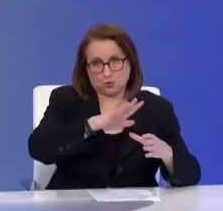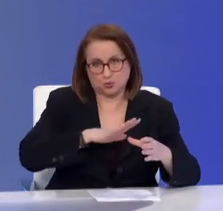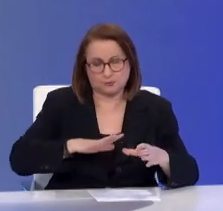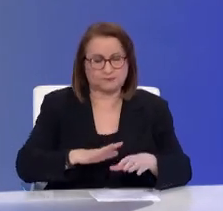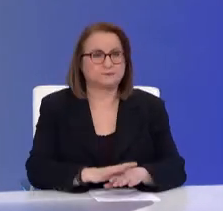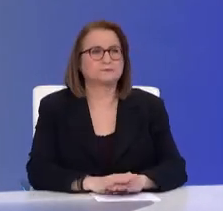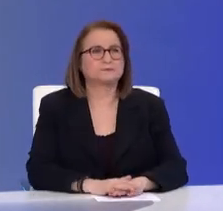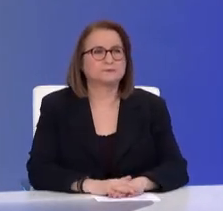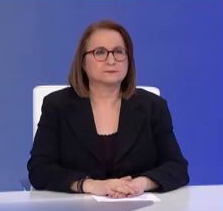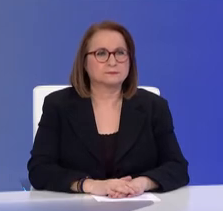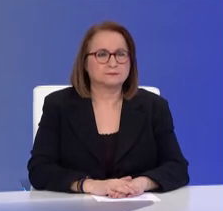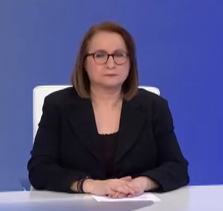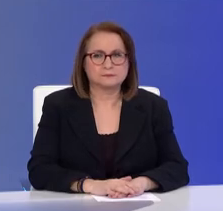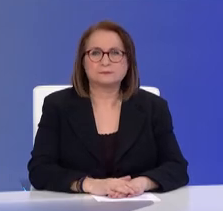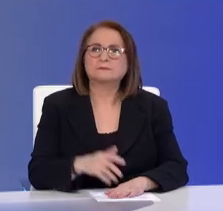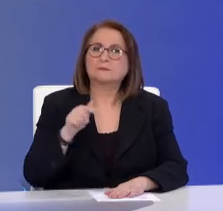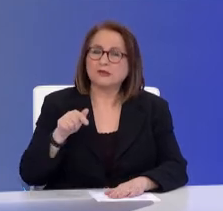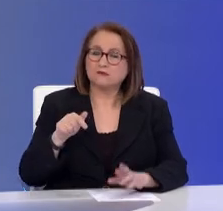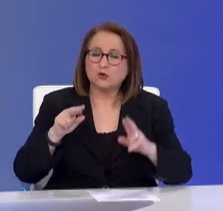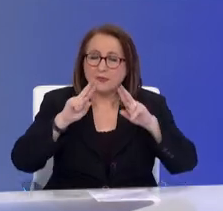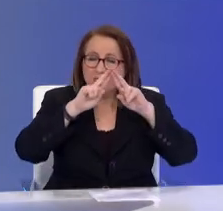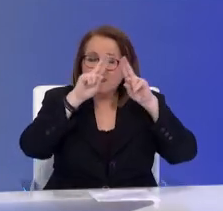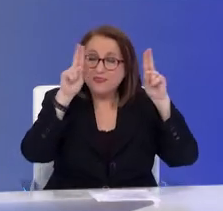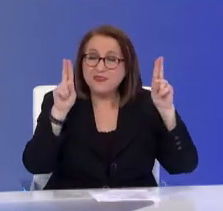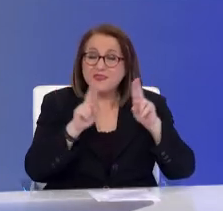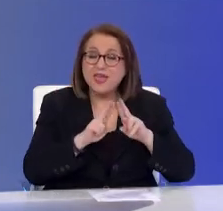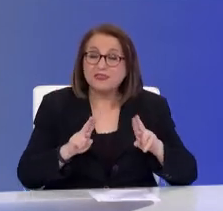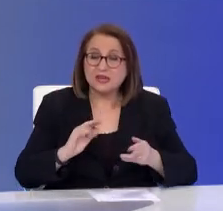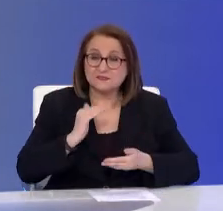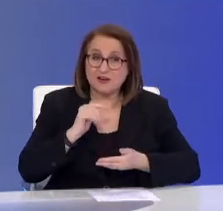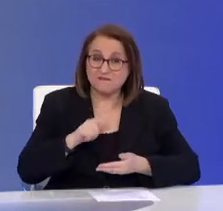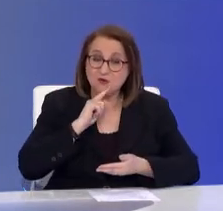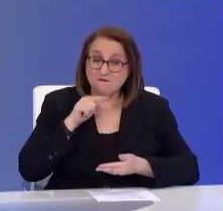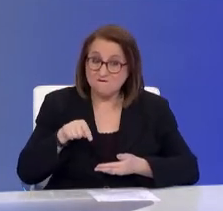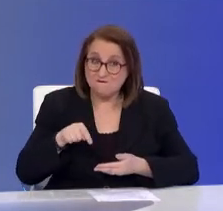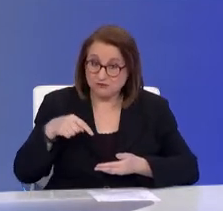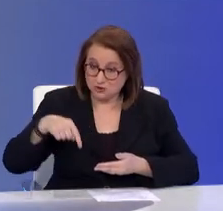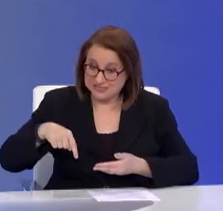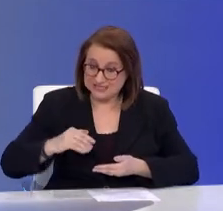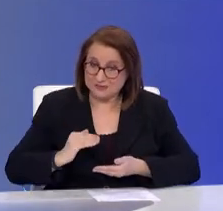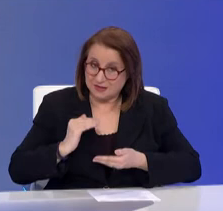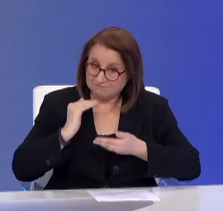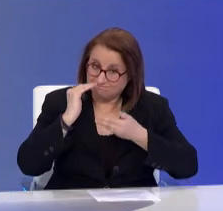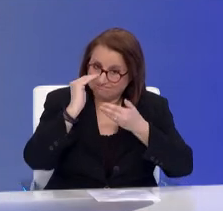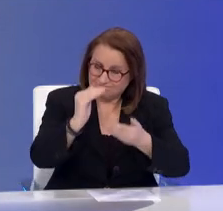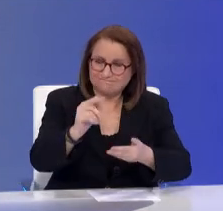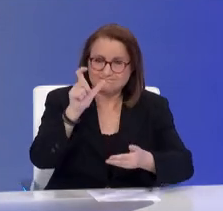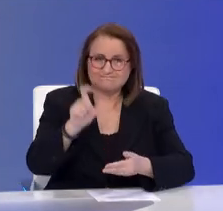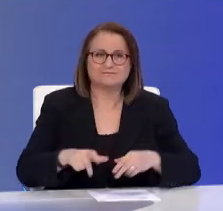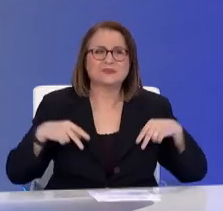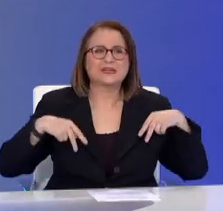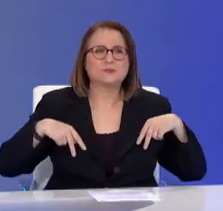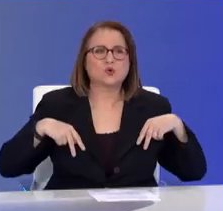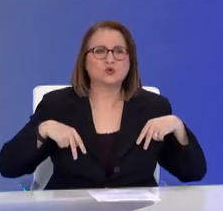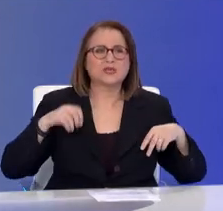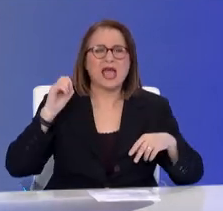το διεθνές βραβείο αυτό, απονέμεται σήμερα στον Υπουργό